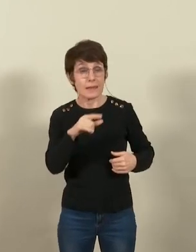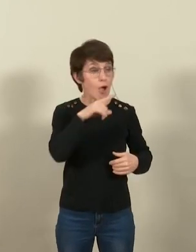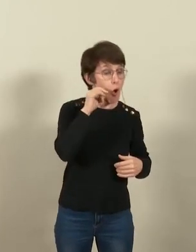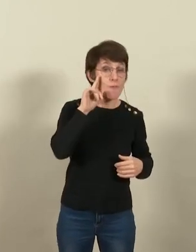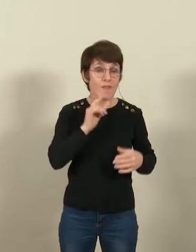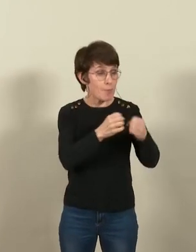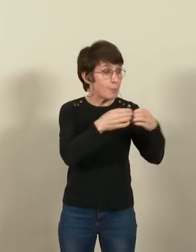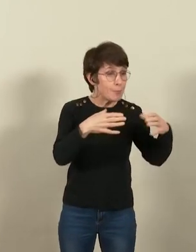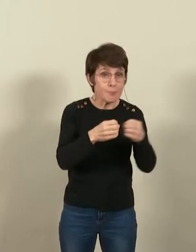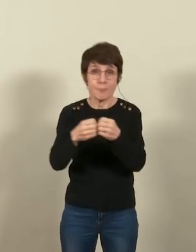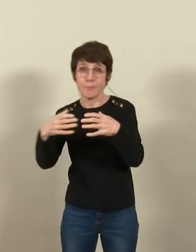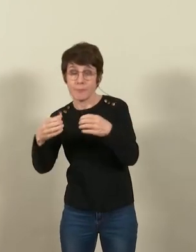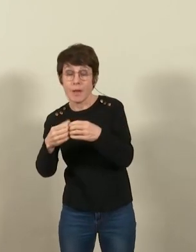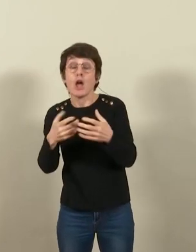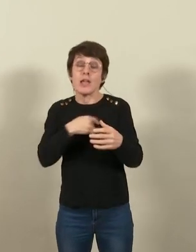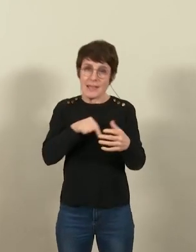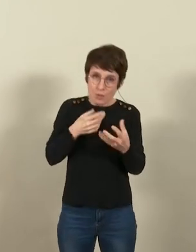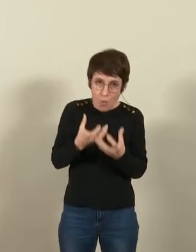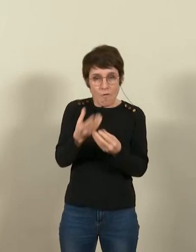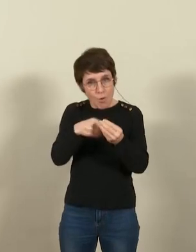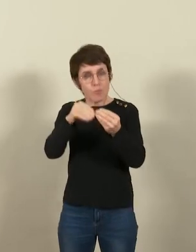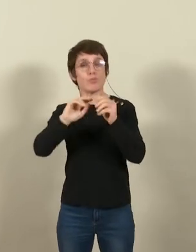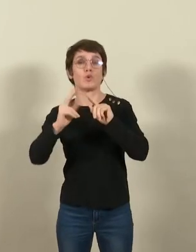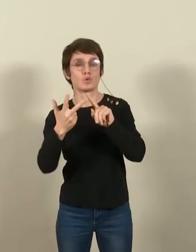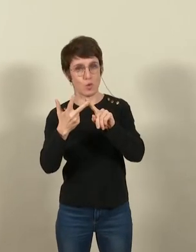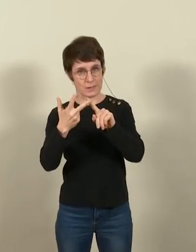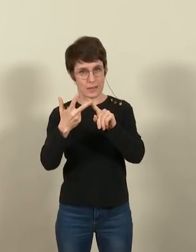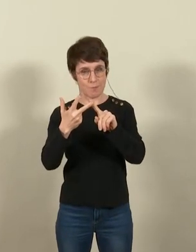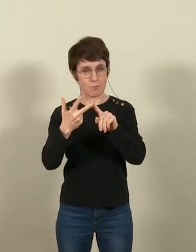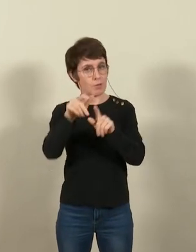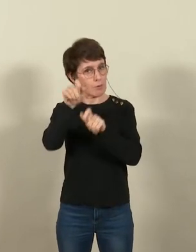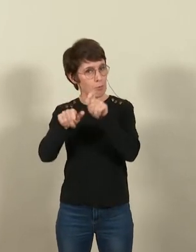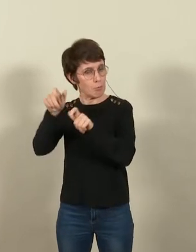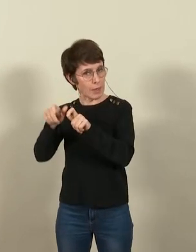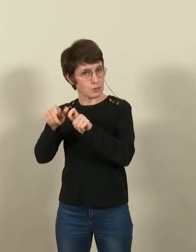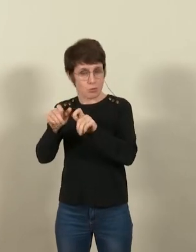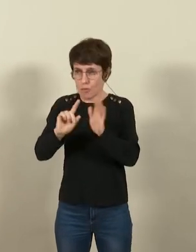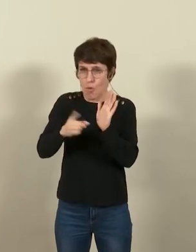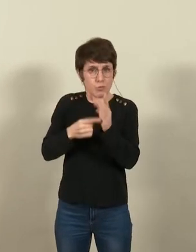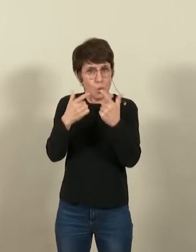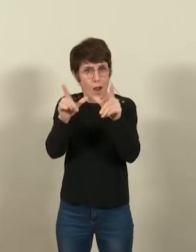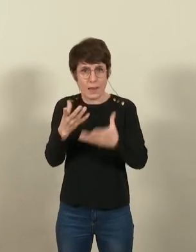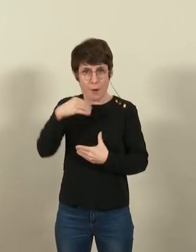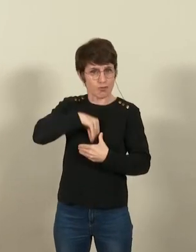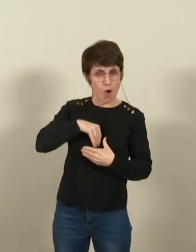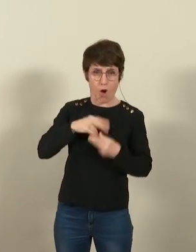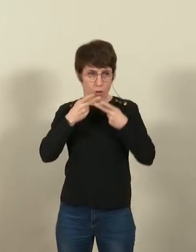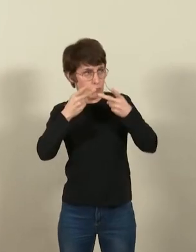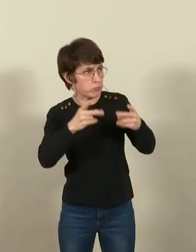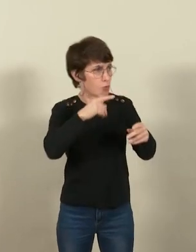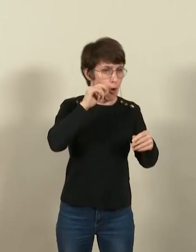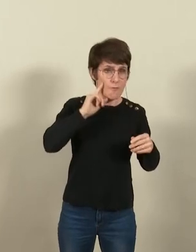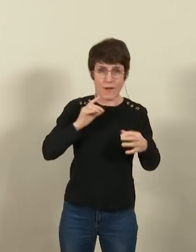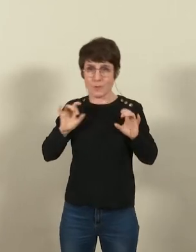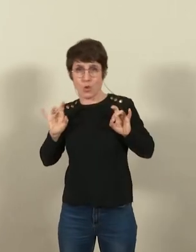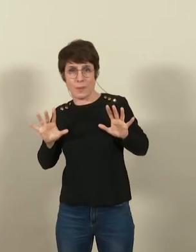aujourd'hui nous souhaitons simplement inclure et donner la possibilité aux personnes de se gener tel qu'elles le souhaitent et donc en ayant cette